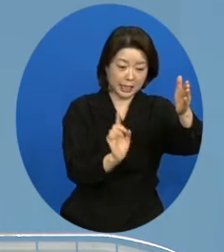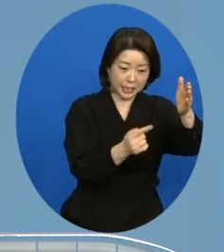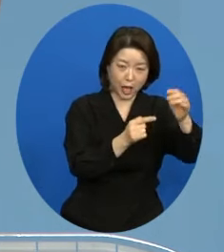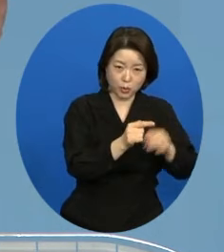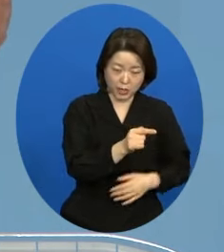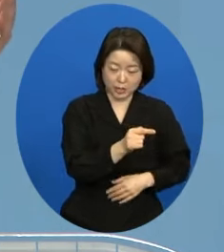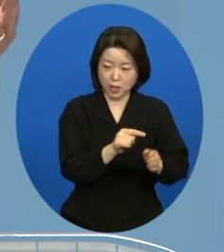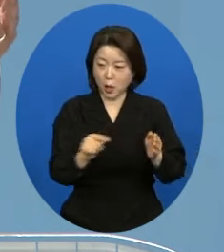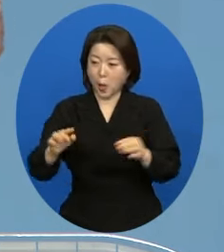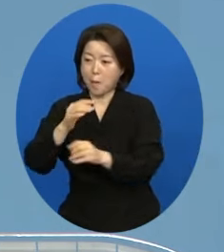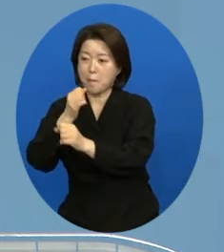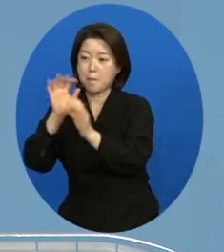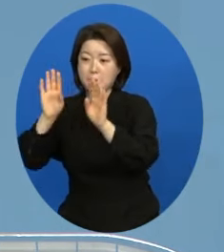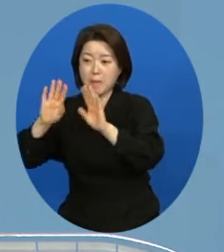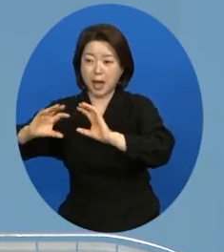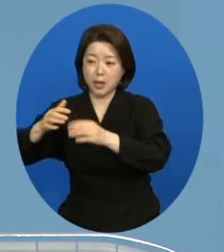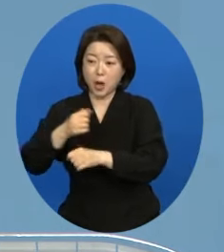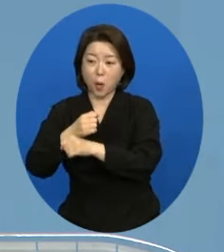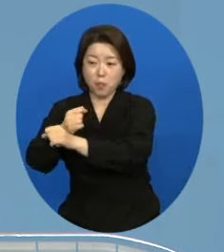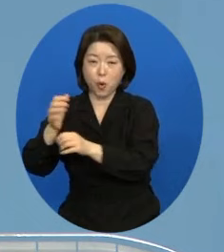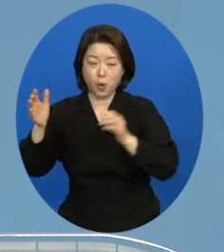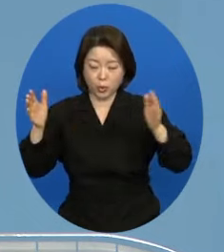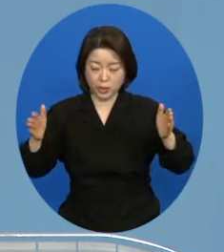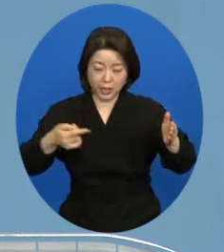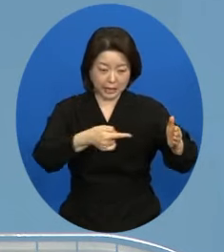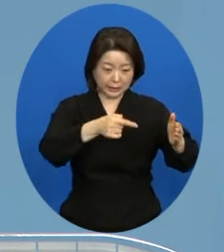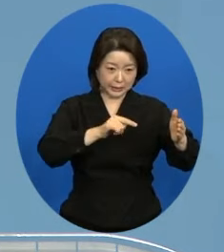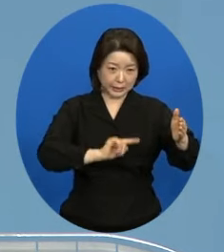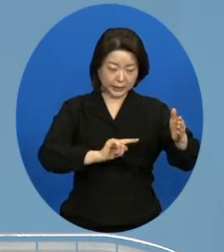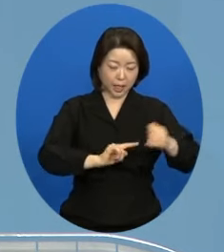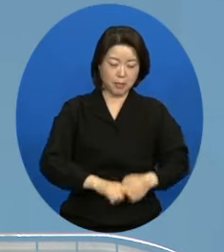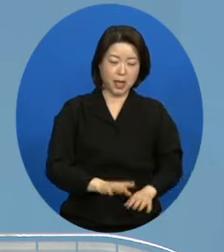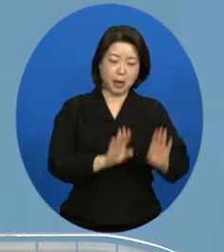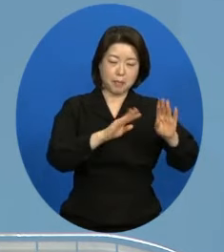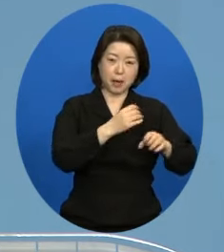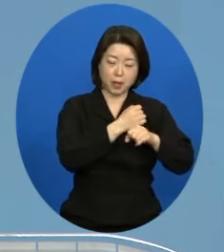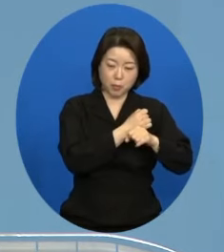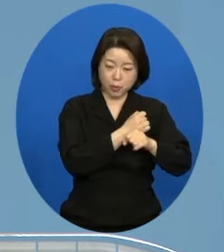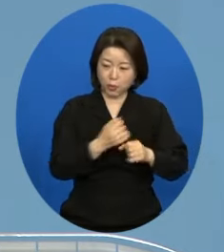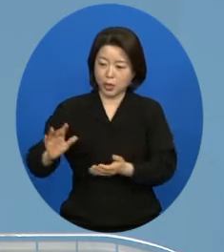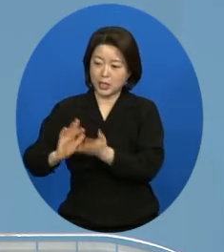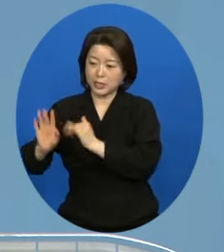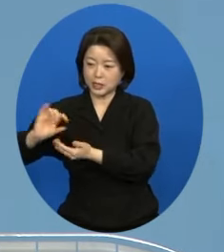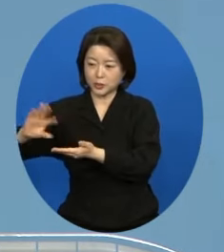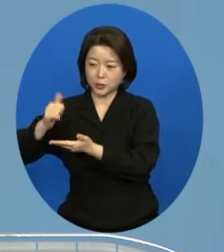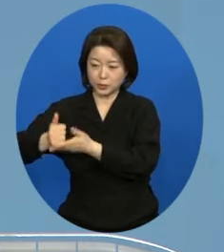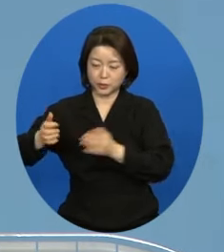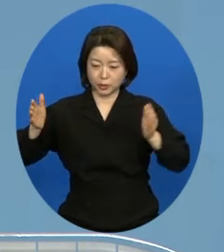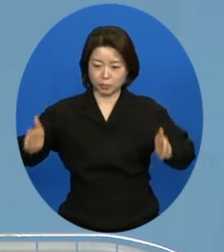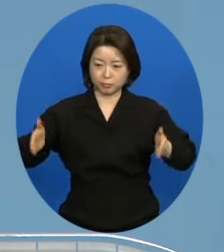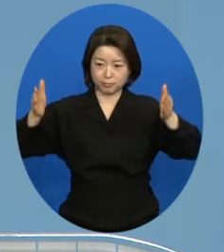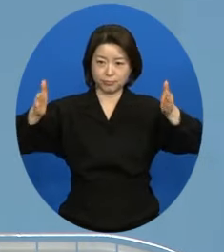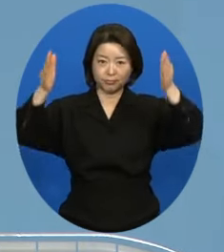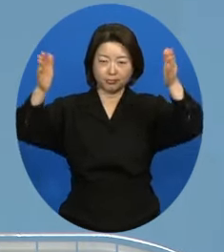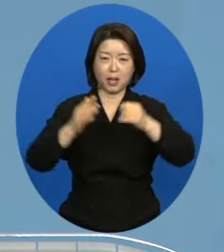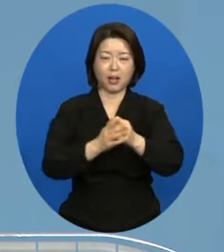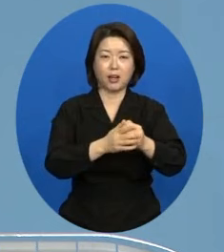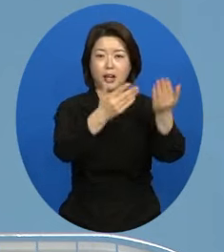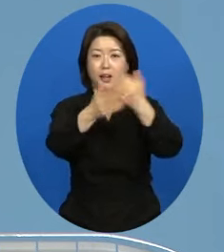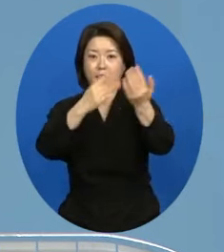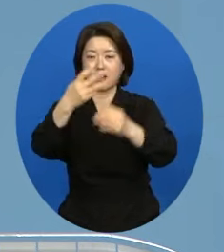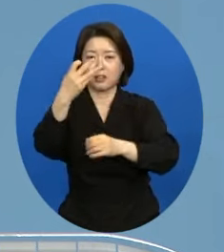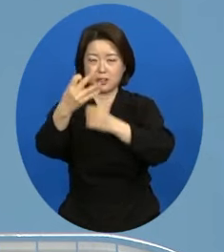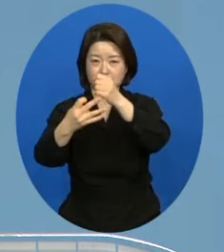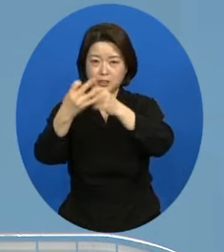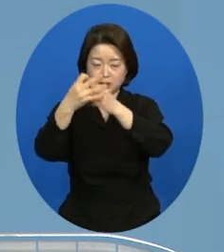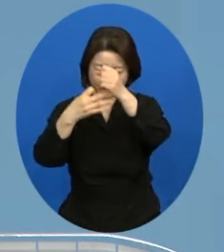바벨론 포로지 그다음에 바벨론 포로 이후 그리스도까지 3등분이 가능합니다 각각 14대 14대